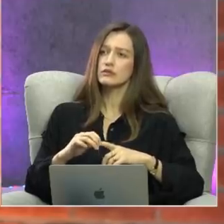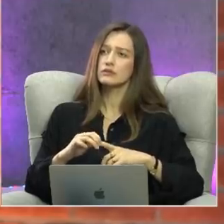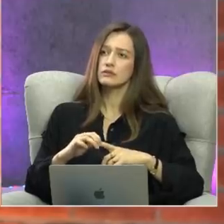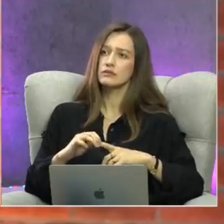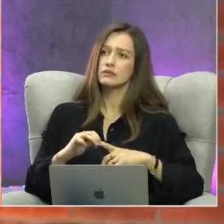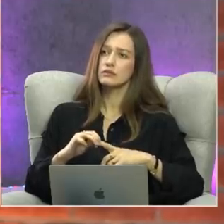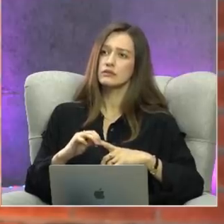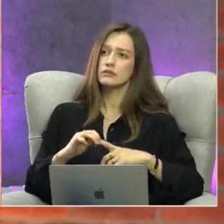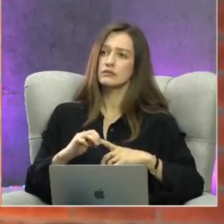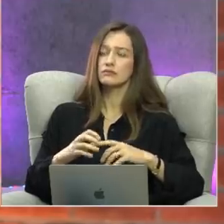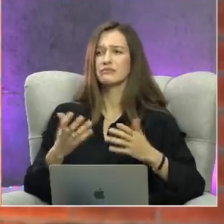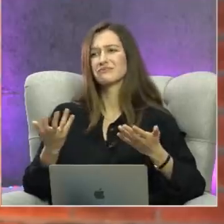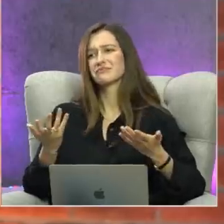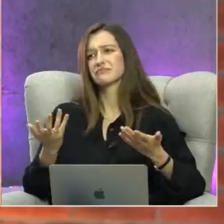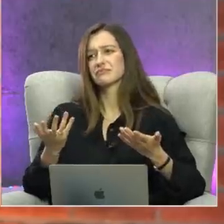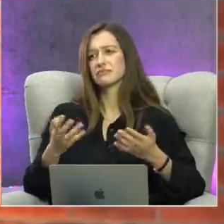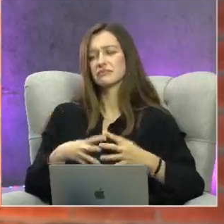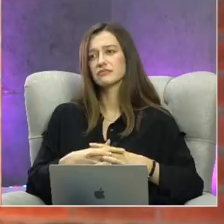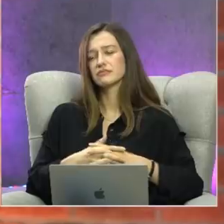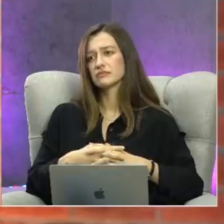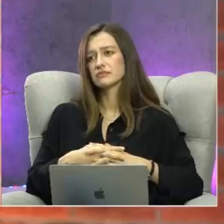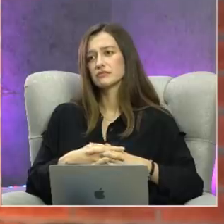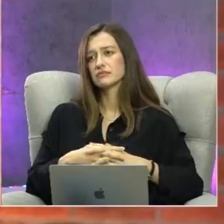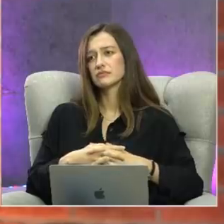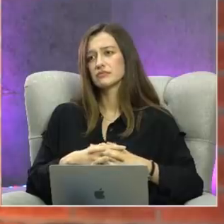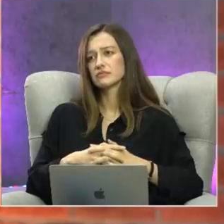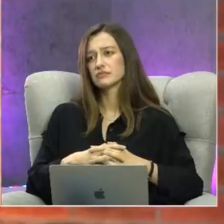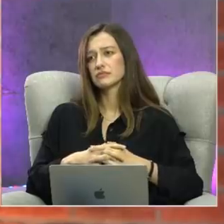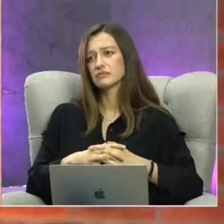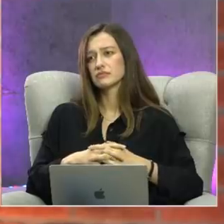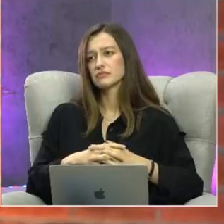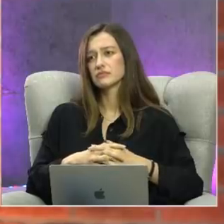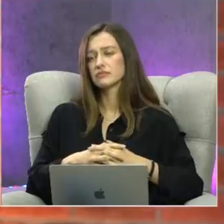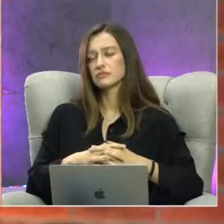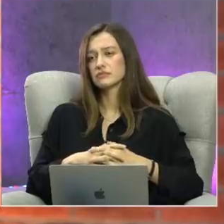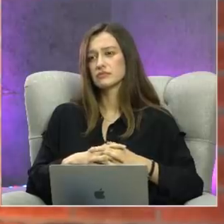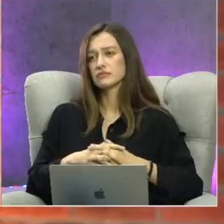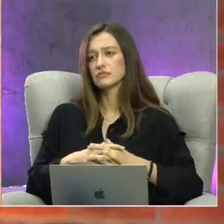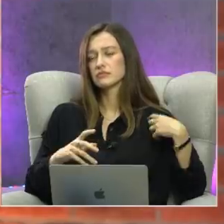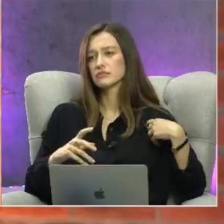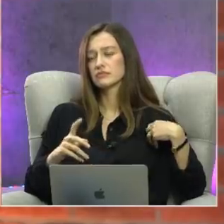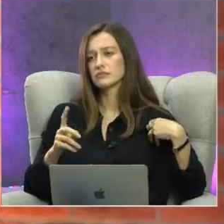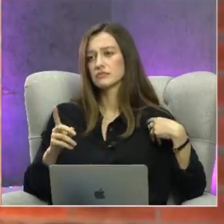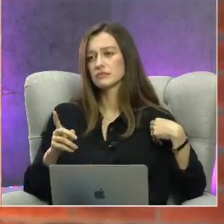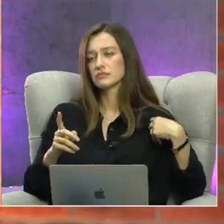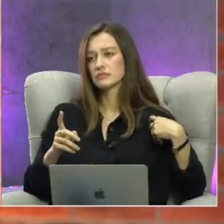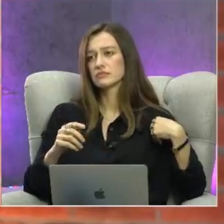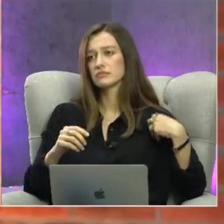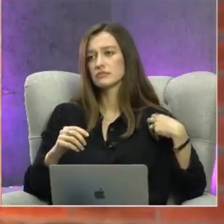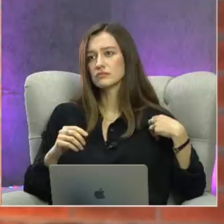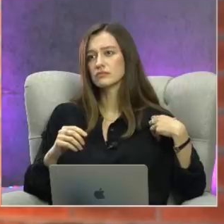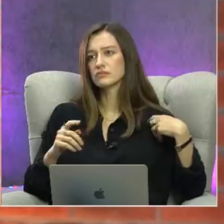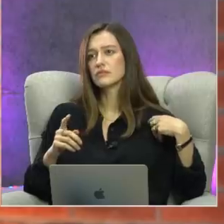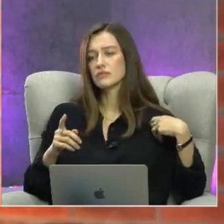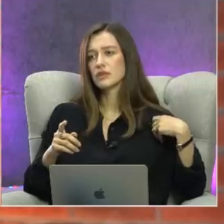türleri lanetli kabul edilir, yok edilmesi önerilir falan filan. Yani mesela aslında ben bunları her zaman bir inancın ne kadar dünyayla bağdaşık olduğunu